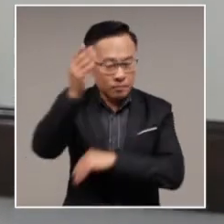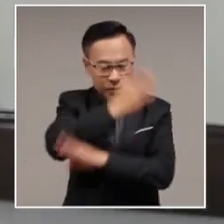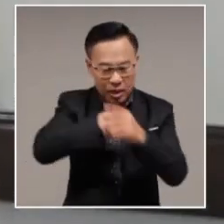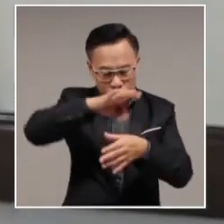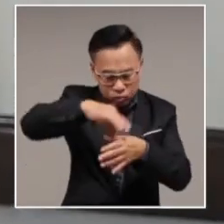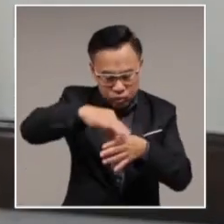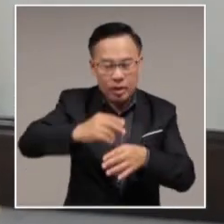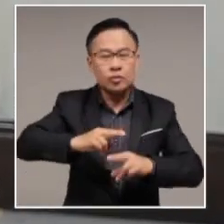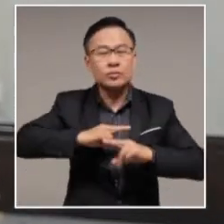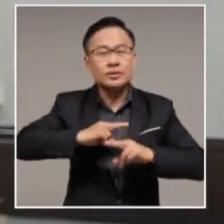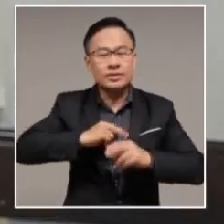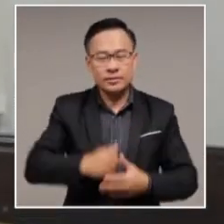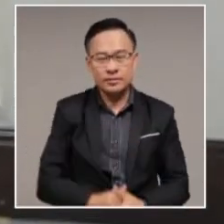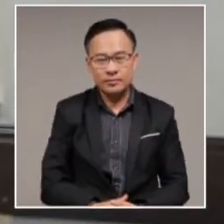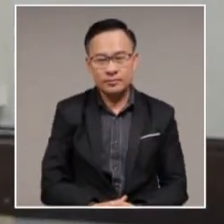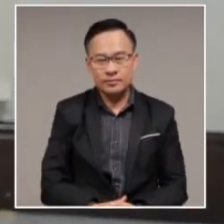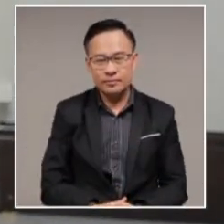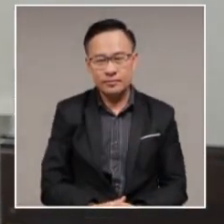พาพี่นุ้ยชงกาแฟ